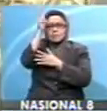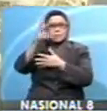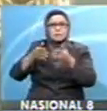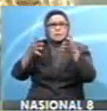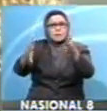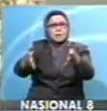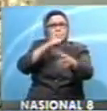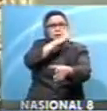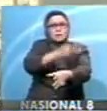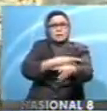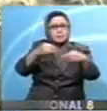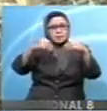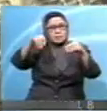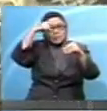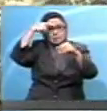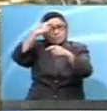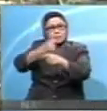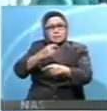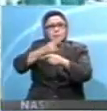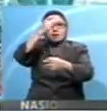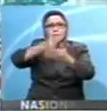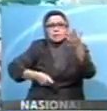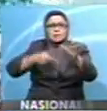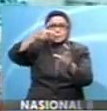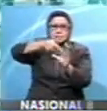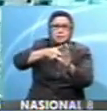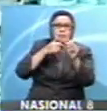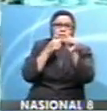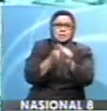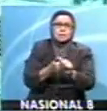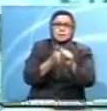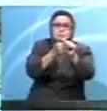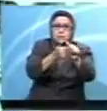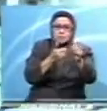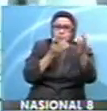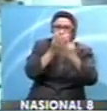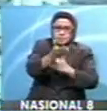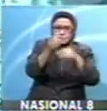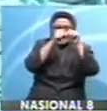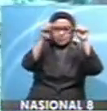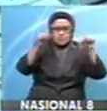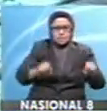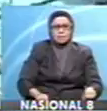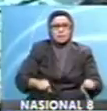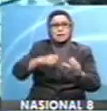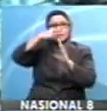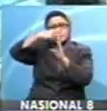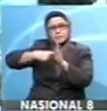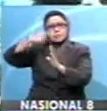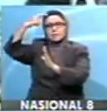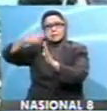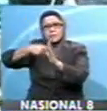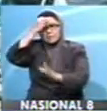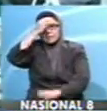pasaran untuk menentukan harga bahan api pengguna menerusi sistem apungan terurus yang diumumkan setiap bulan Dr G